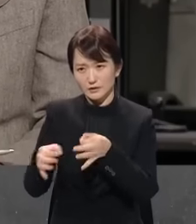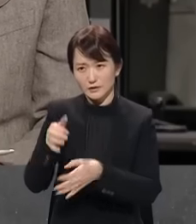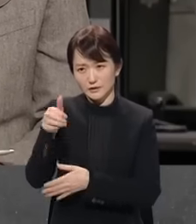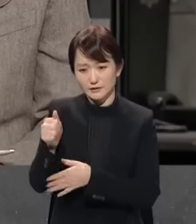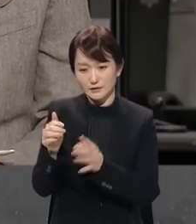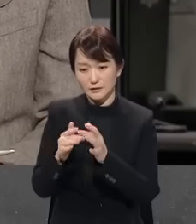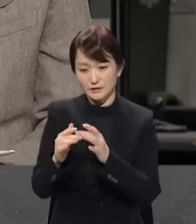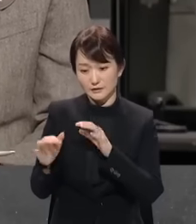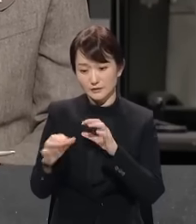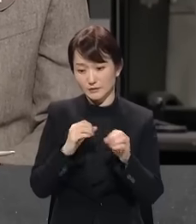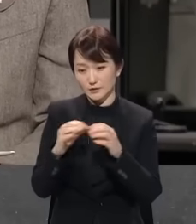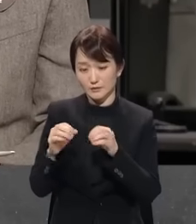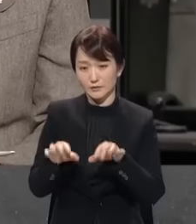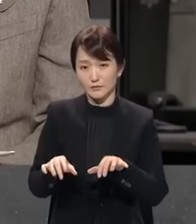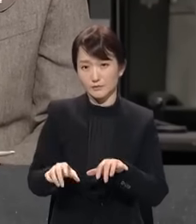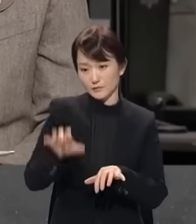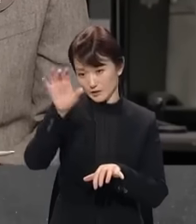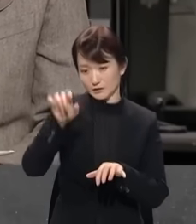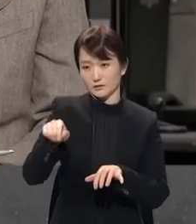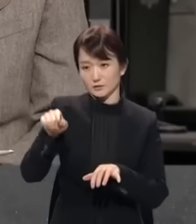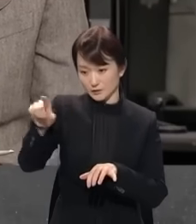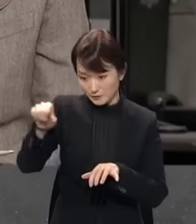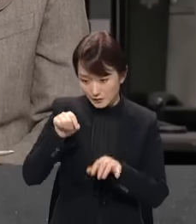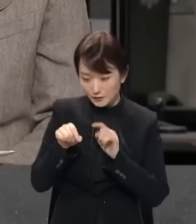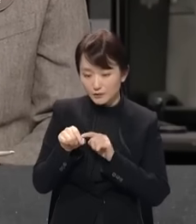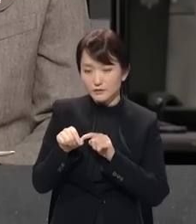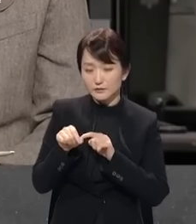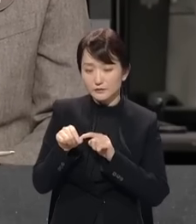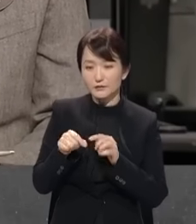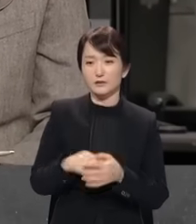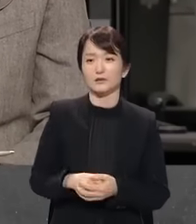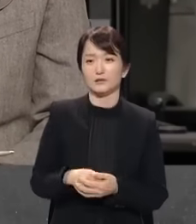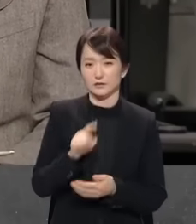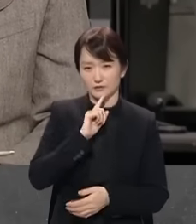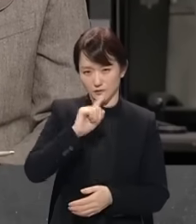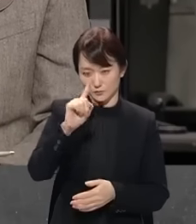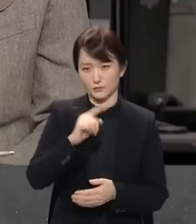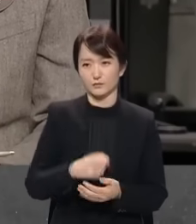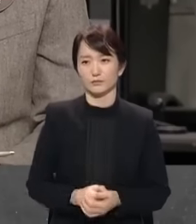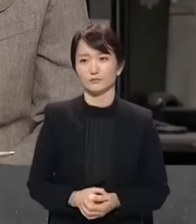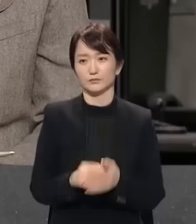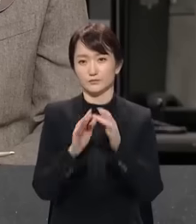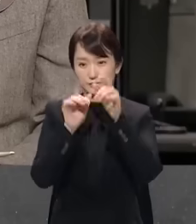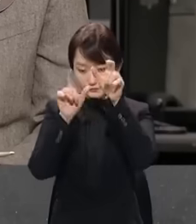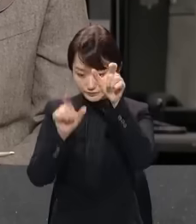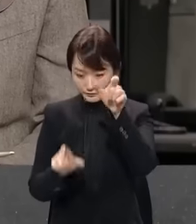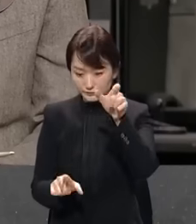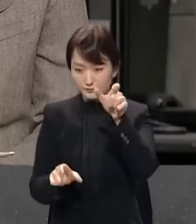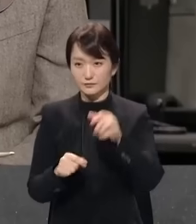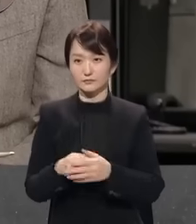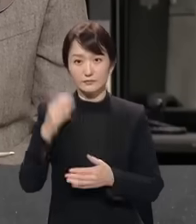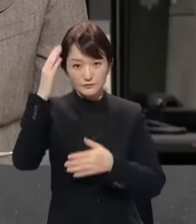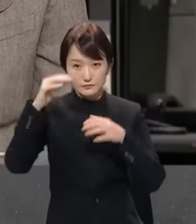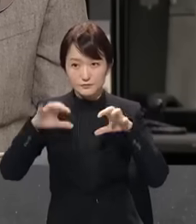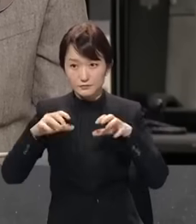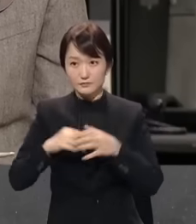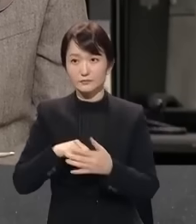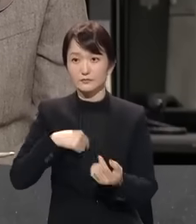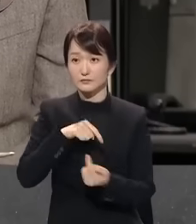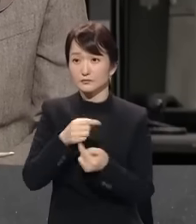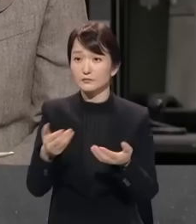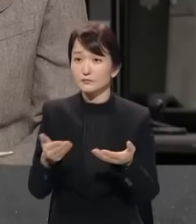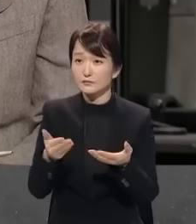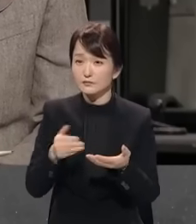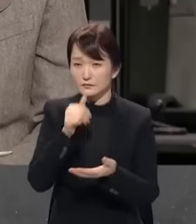커뮤니티 들어가 보면 거기 올라왔던 그 사건이에요. 그래서 제보를 주신 건데 그 댓글이 뭐냐면 대한민국에서 자영업하는